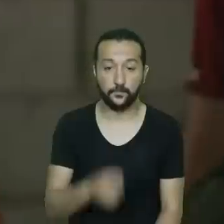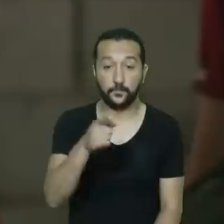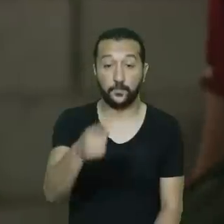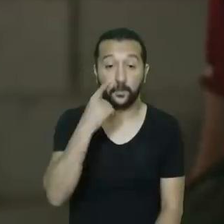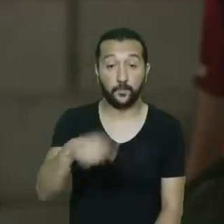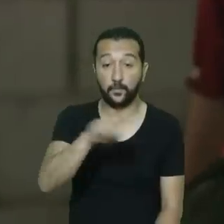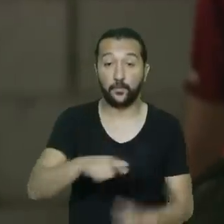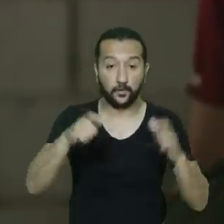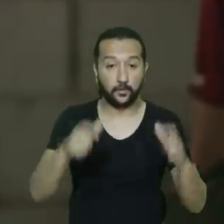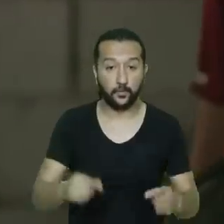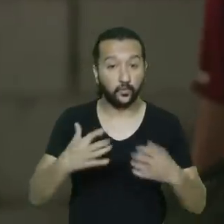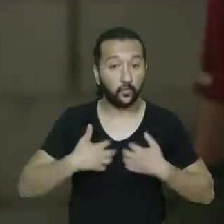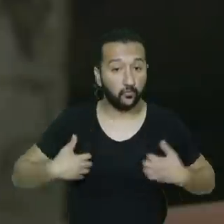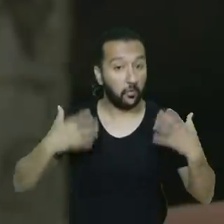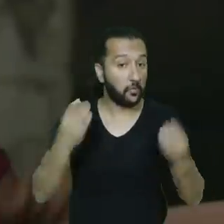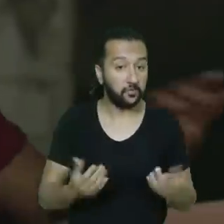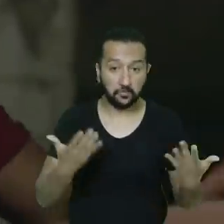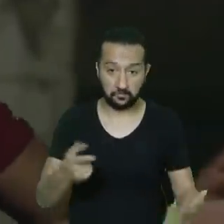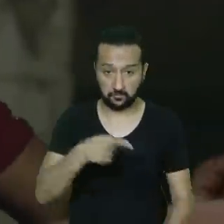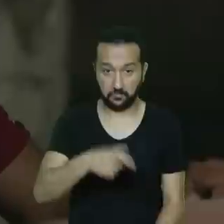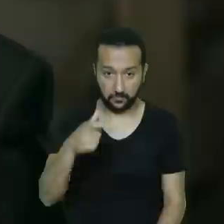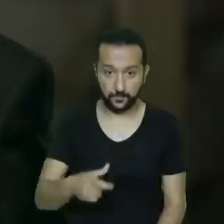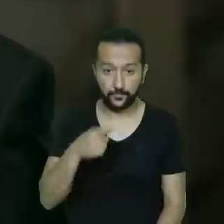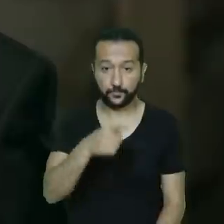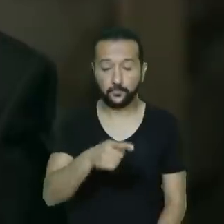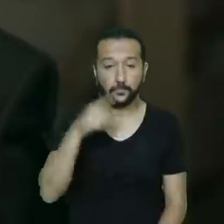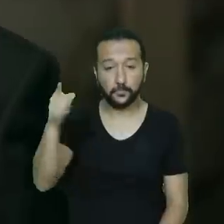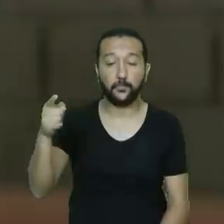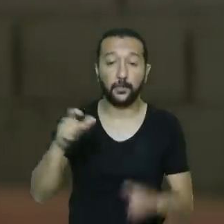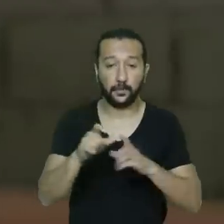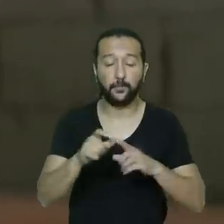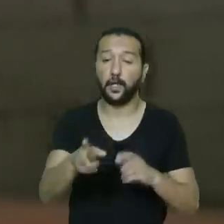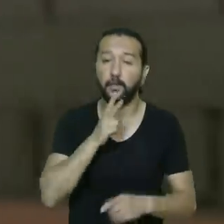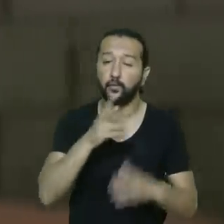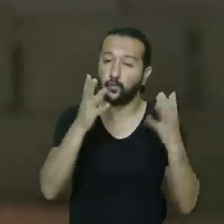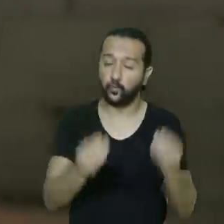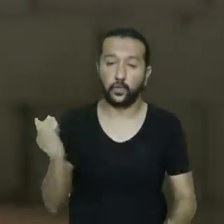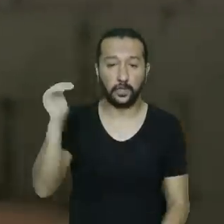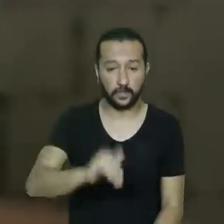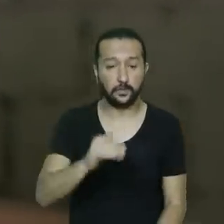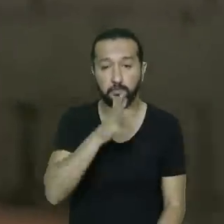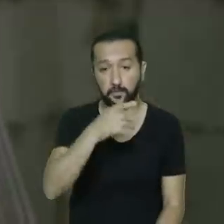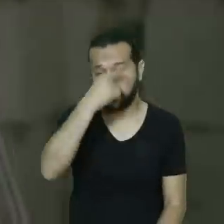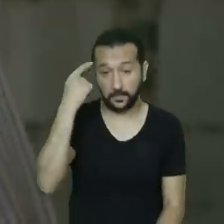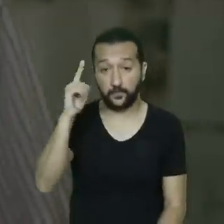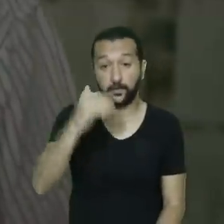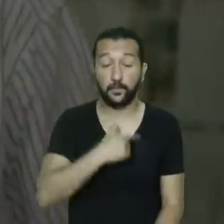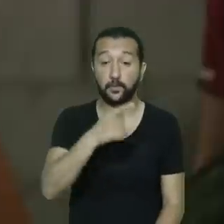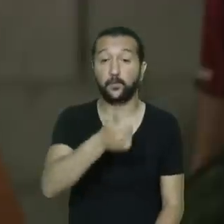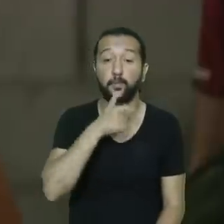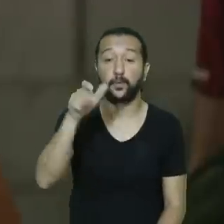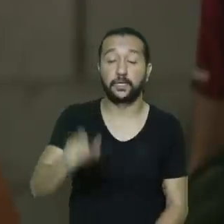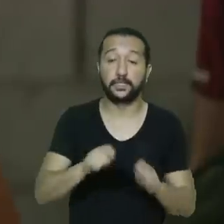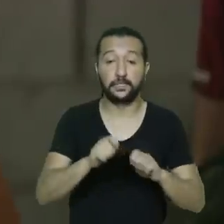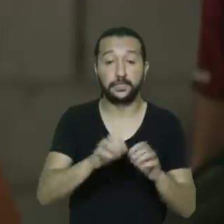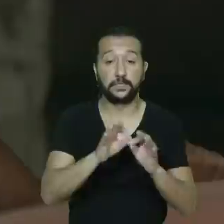Sıkıçlar, burası ne kadar güvenli olacak be? Tüccar Sami'nin buraya eninde sonunda gelmeyeceğini malum Gölen. Vallahi benim babalığımın işi